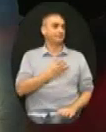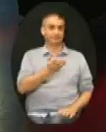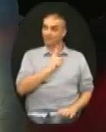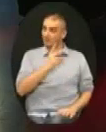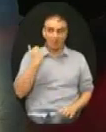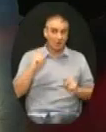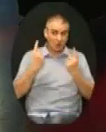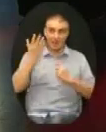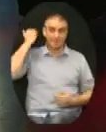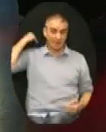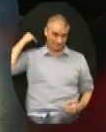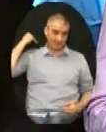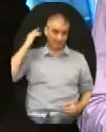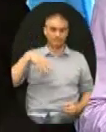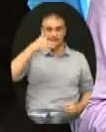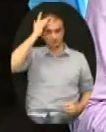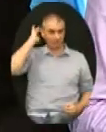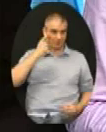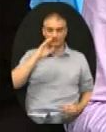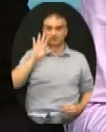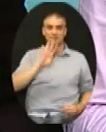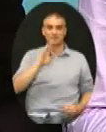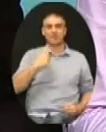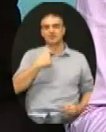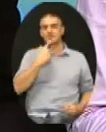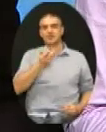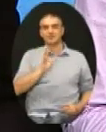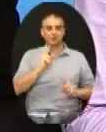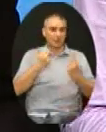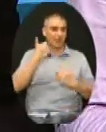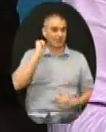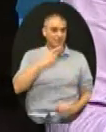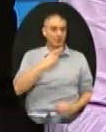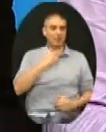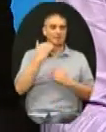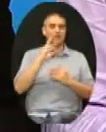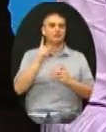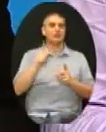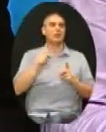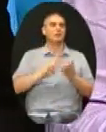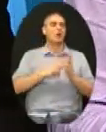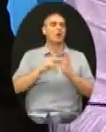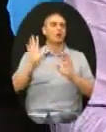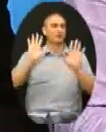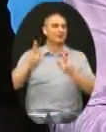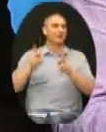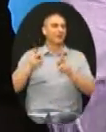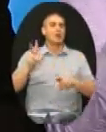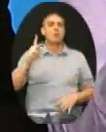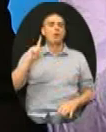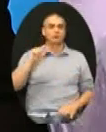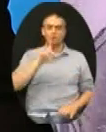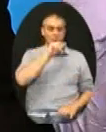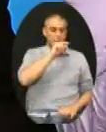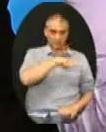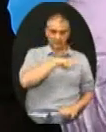אם זה לא היה קורה בעבר עם שאול מופז ונתניהו, הייתי מכנה את מה שקרה אתמול, פרק של פולישוק בשלושה מוקדים,